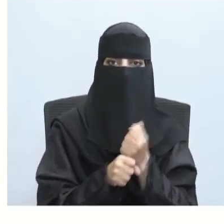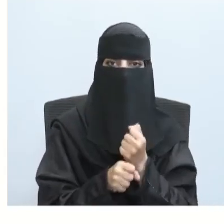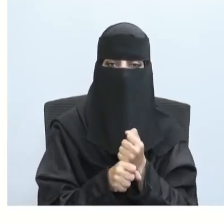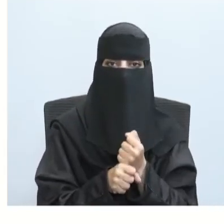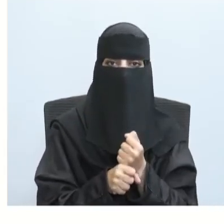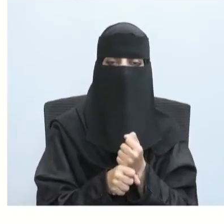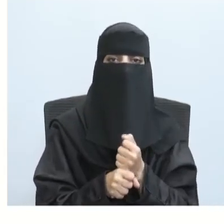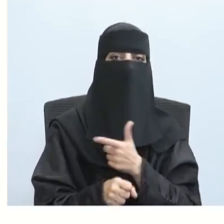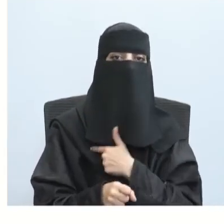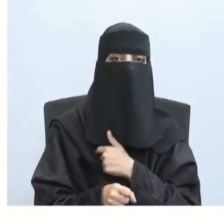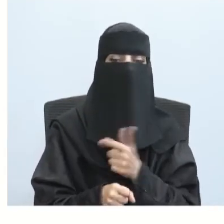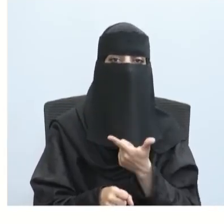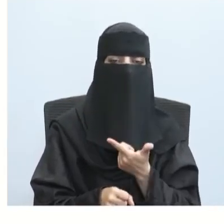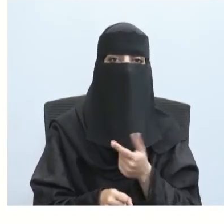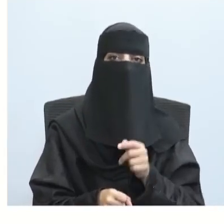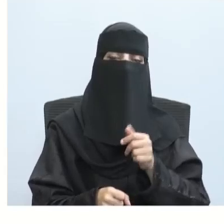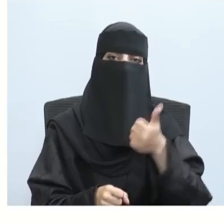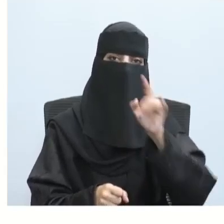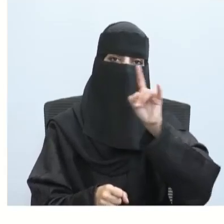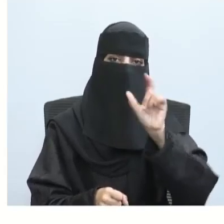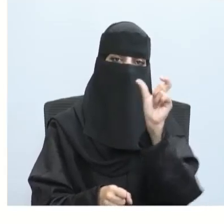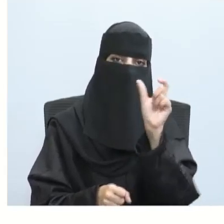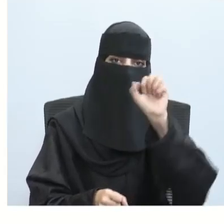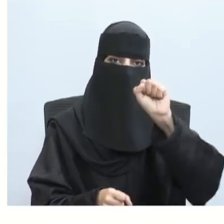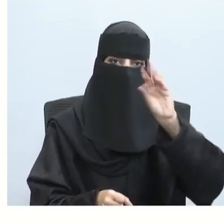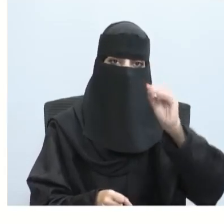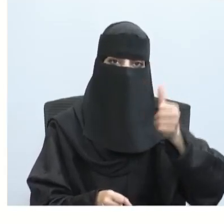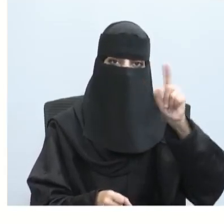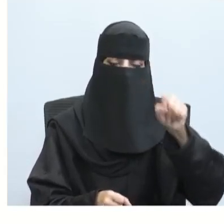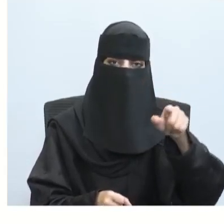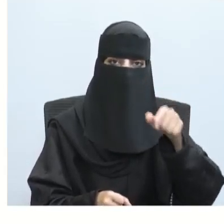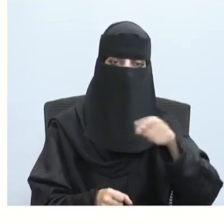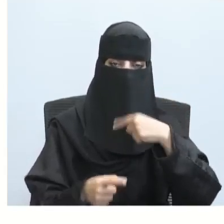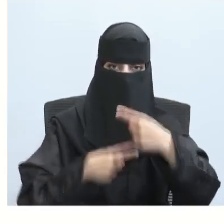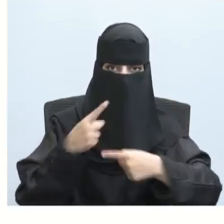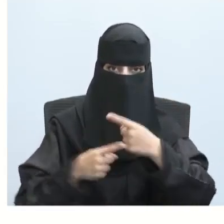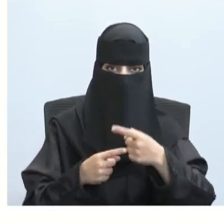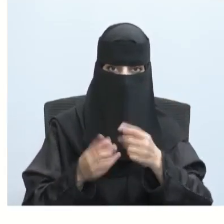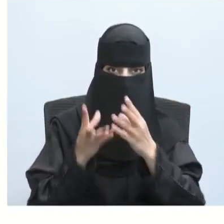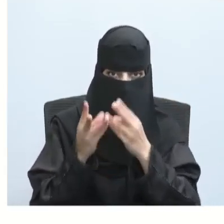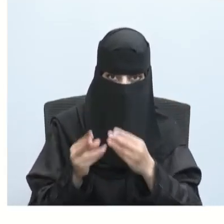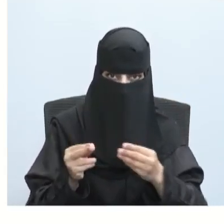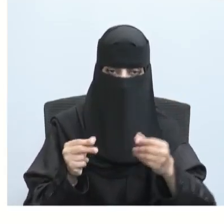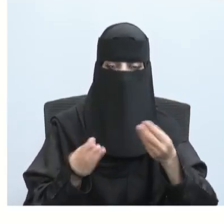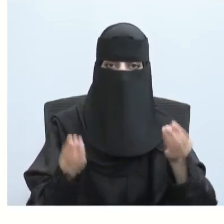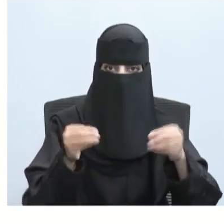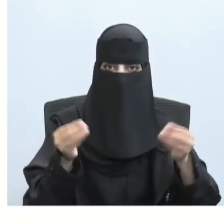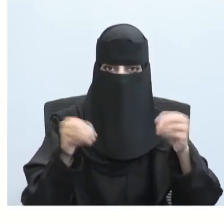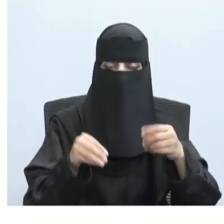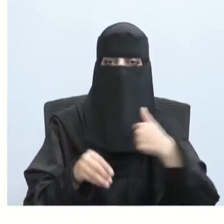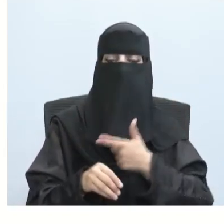الانصهار اما عند تسخين السائل واستمرار عمليه تسخينه اكثر فاكثر